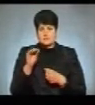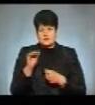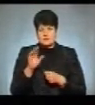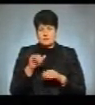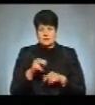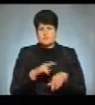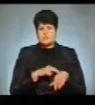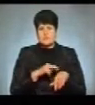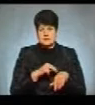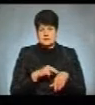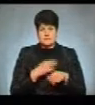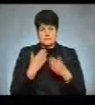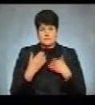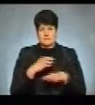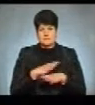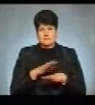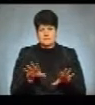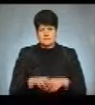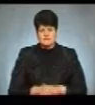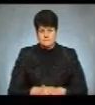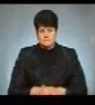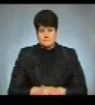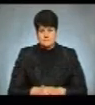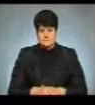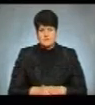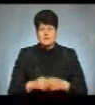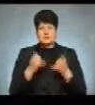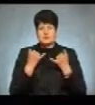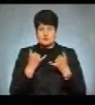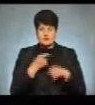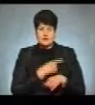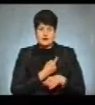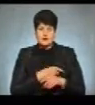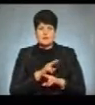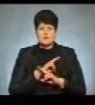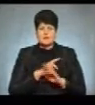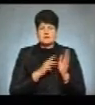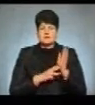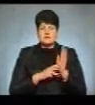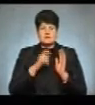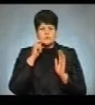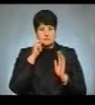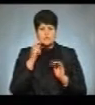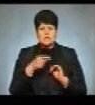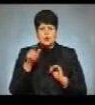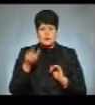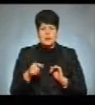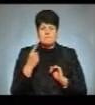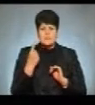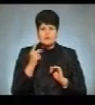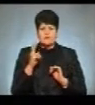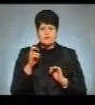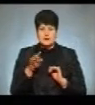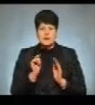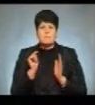з поліцейськими не спілкувався. Сьогодні в лікарні помер 80-річний тернополянин, який 1 квітня потрапив